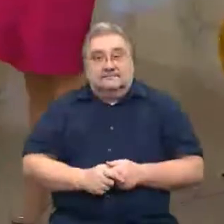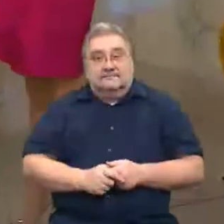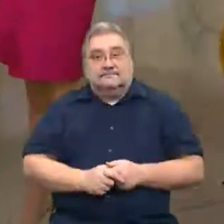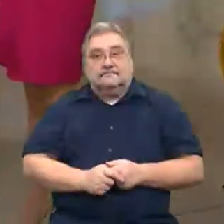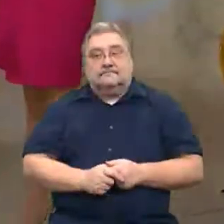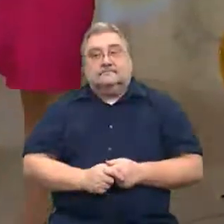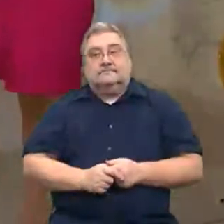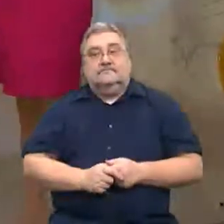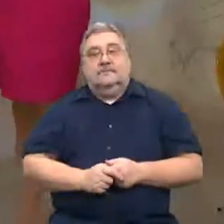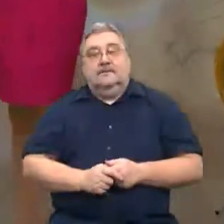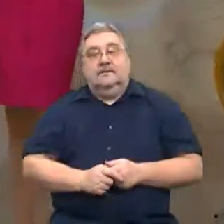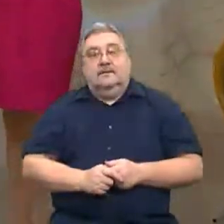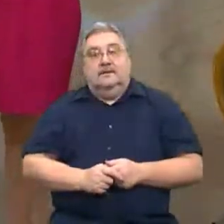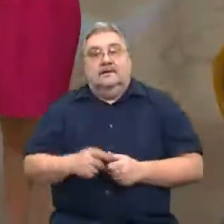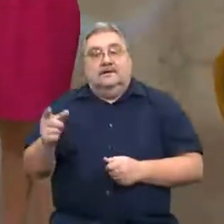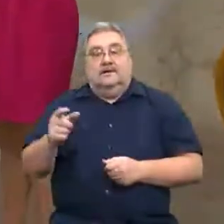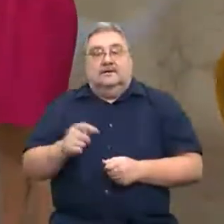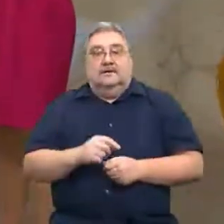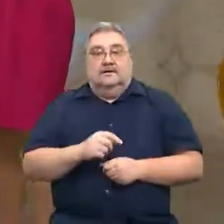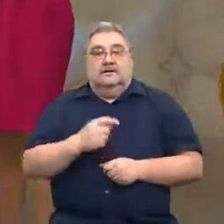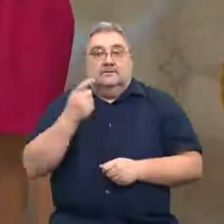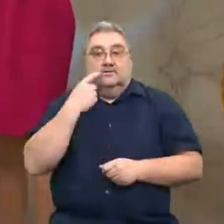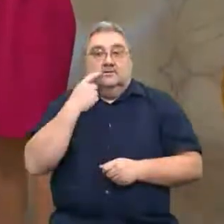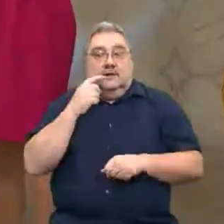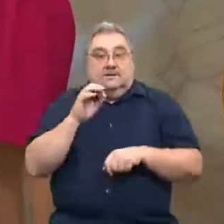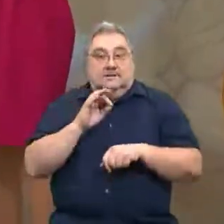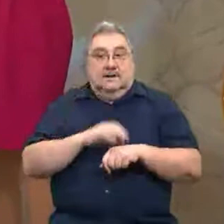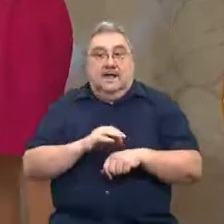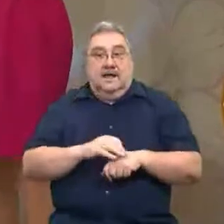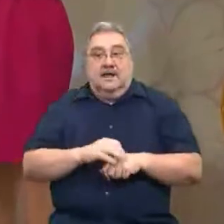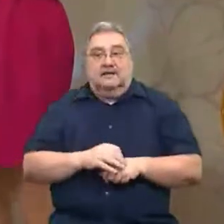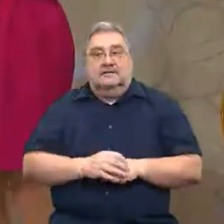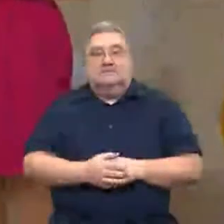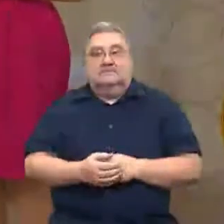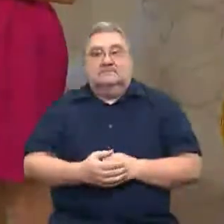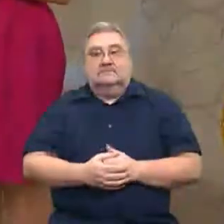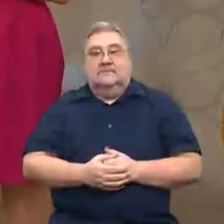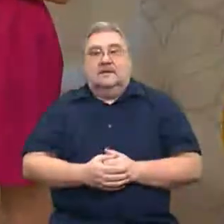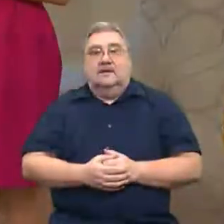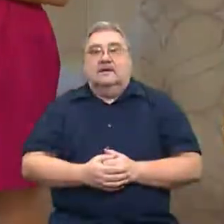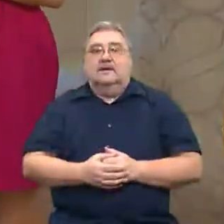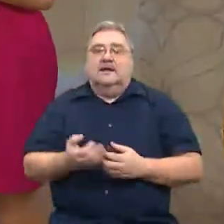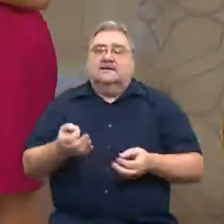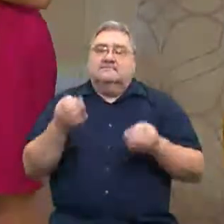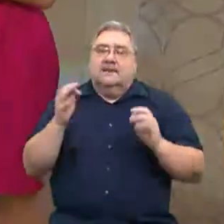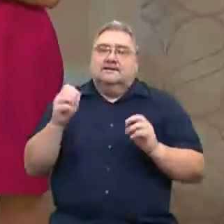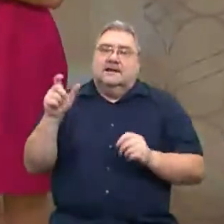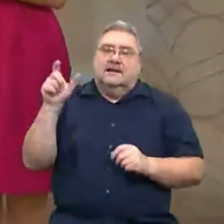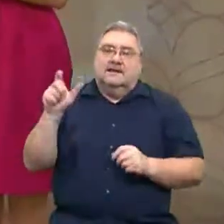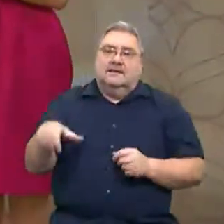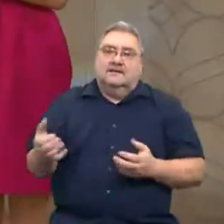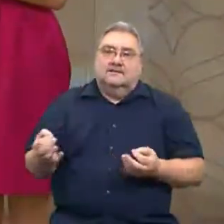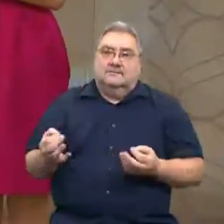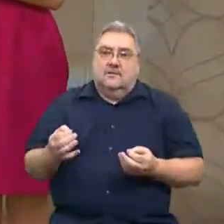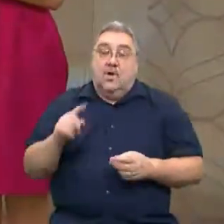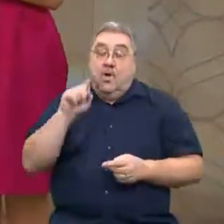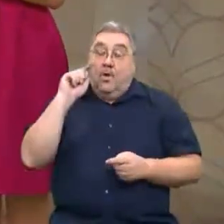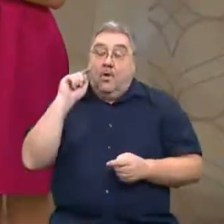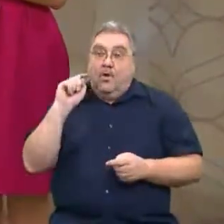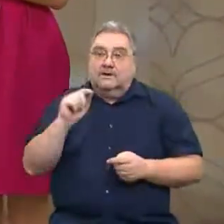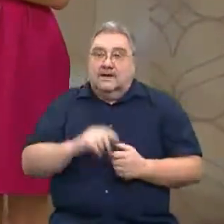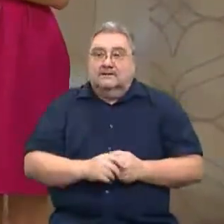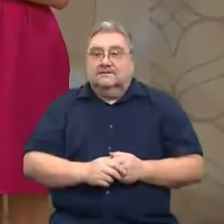Marek Baran, stomatolog. Estetický stomatolog, pokud můžu zdůraznit nějaké jedno specifikum u vás, pane doktore, tak pojďme na